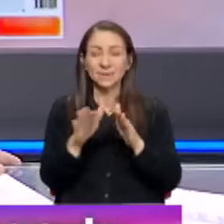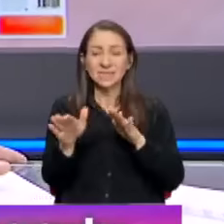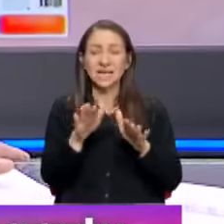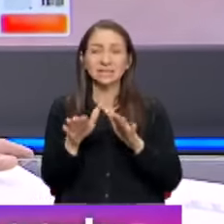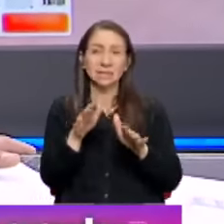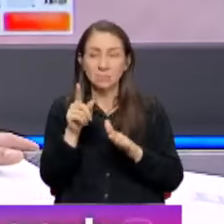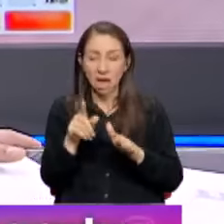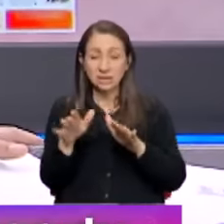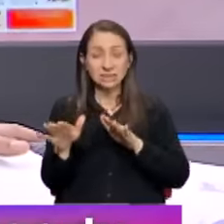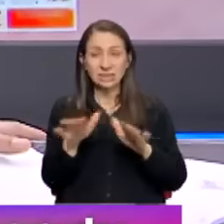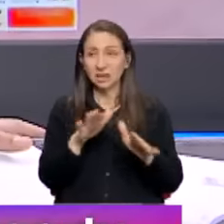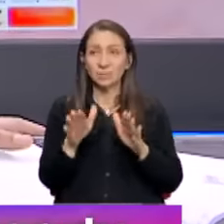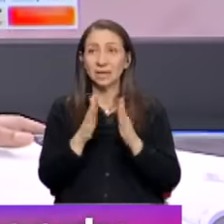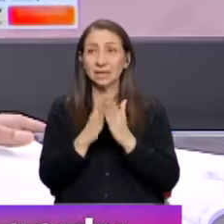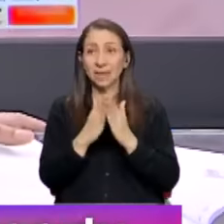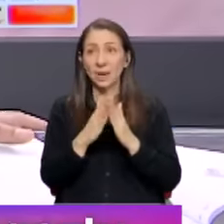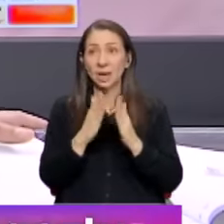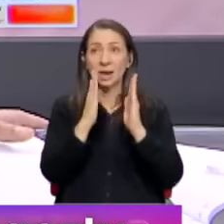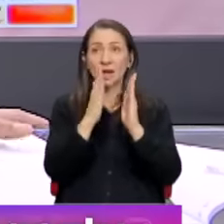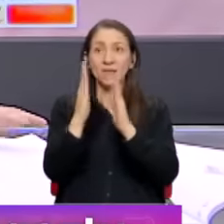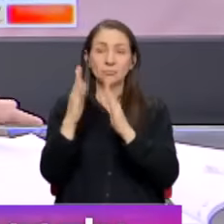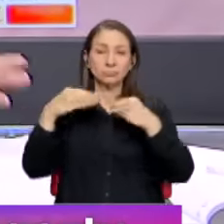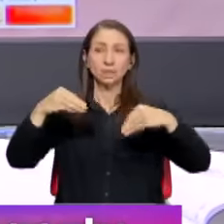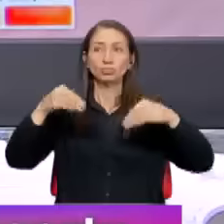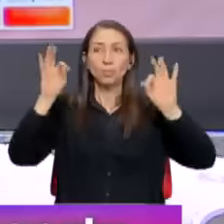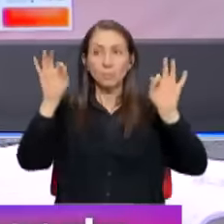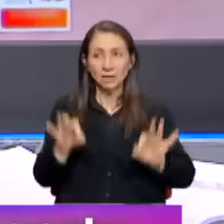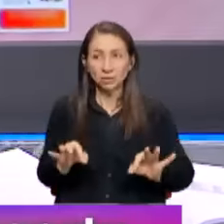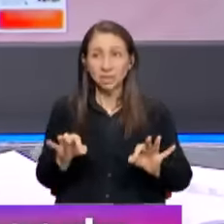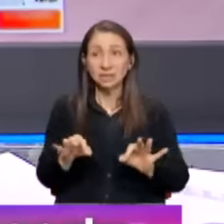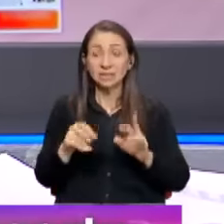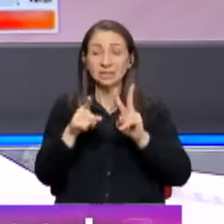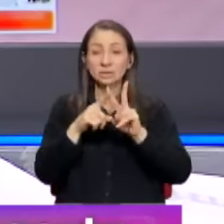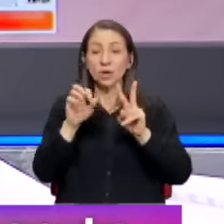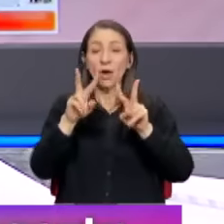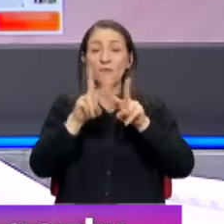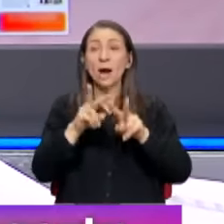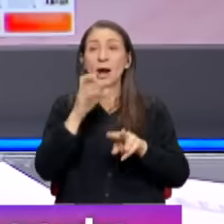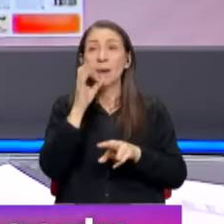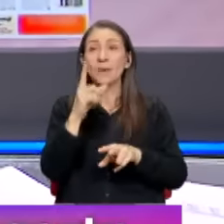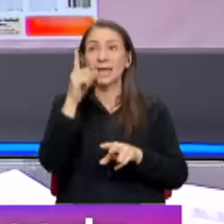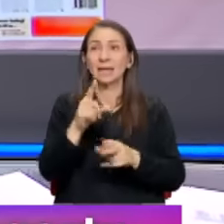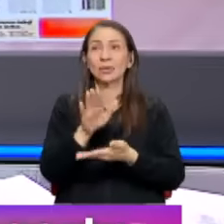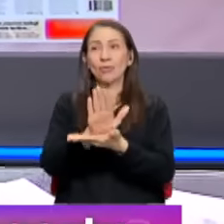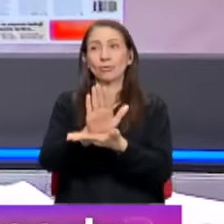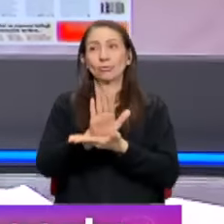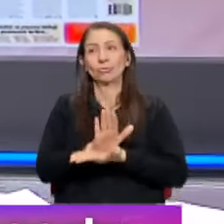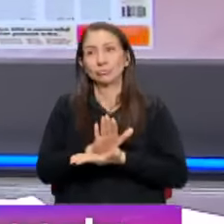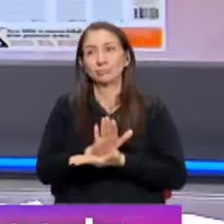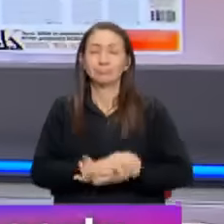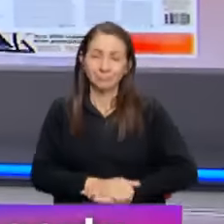Sarsılma, sarsılma kitabı raflardaki yerini alırken Now Haber'e de ilk ödülü